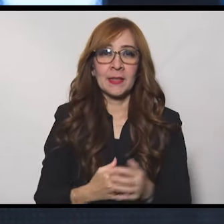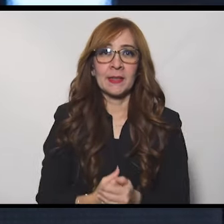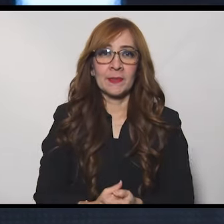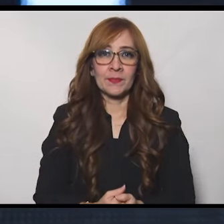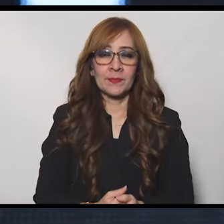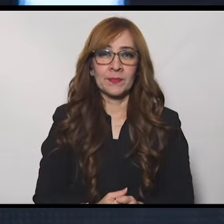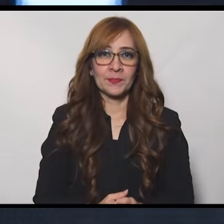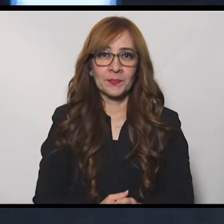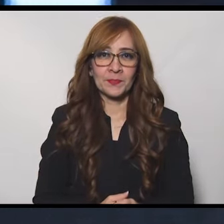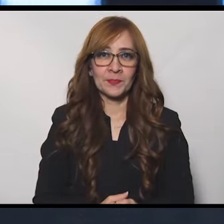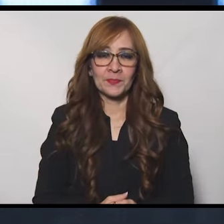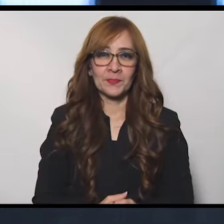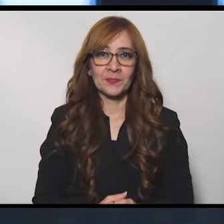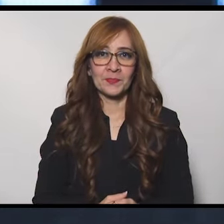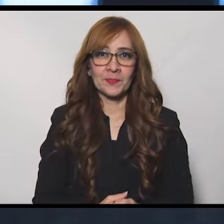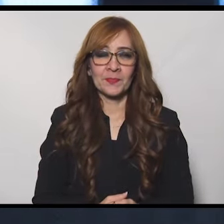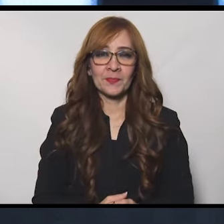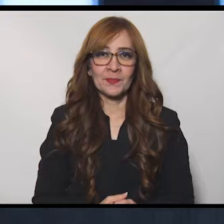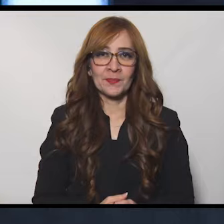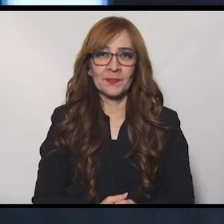maupun teman-teman semua.